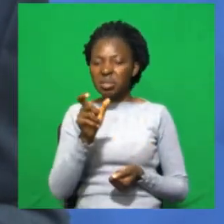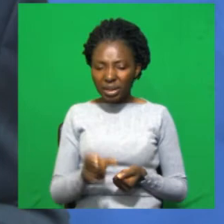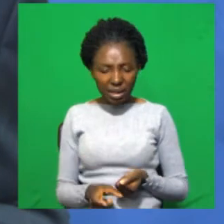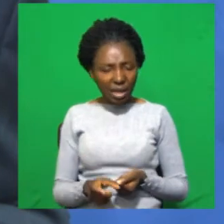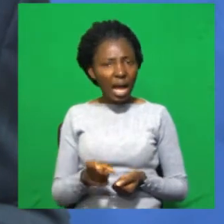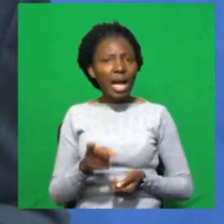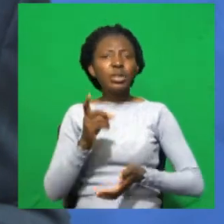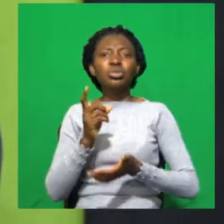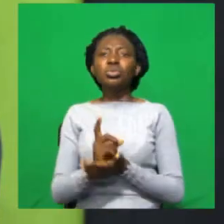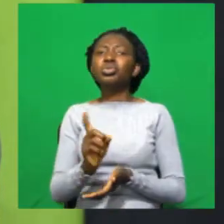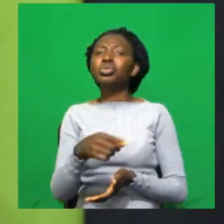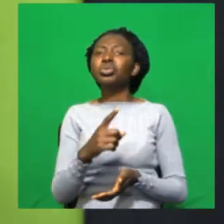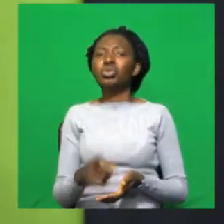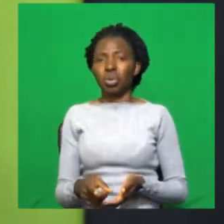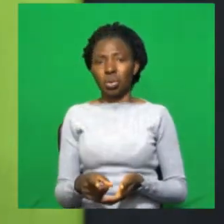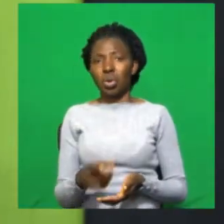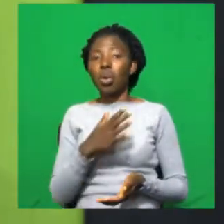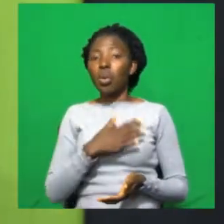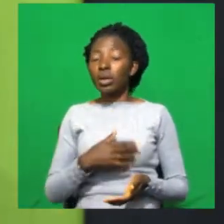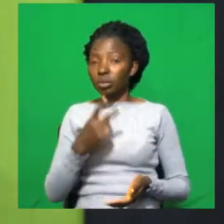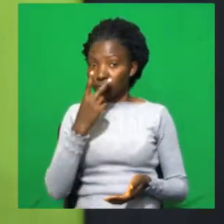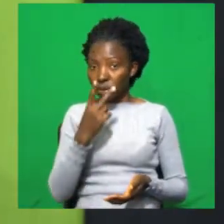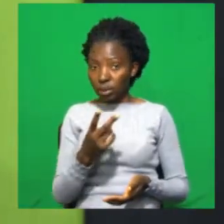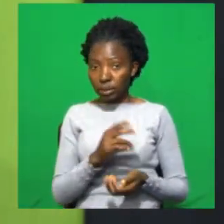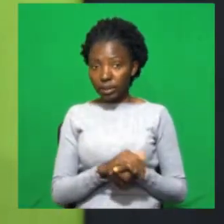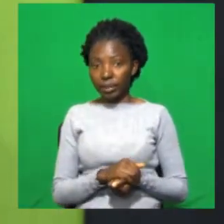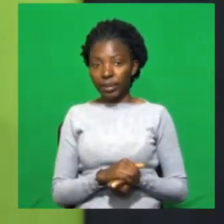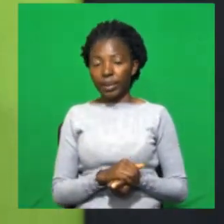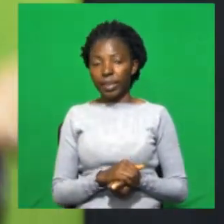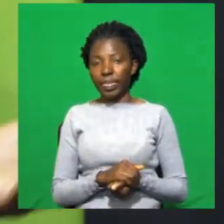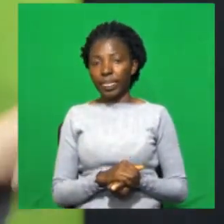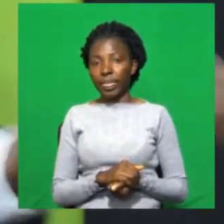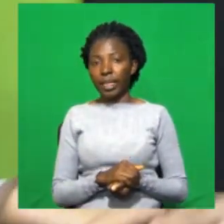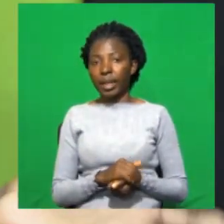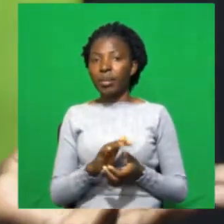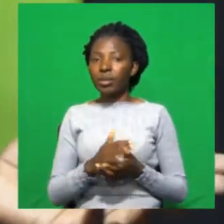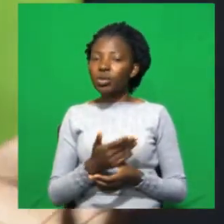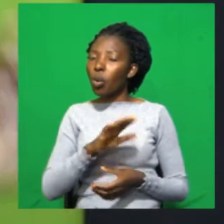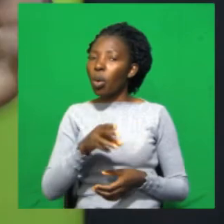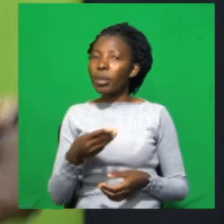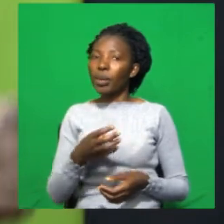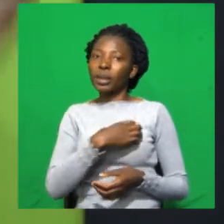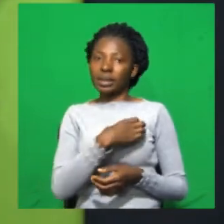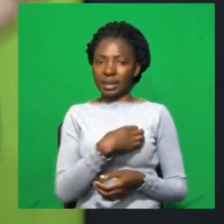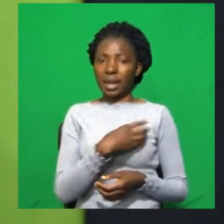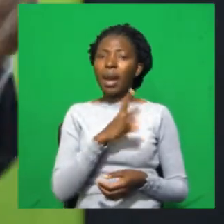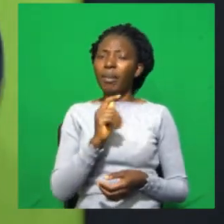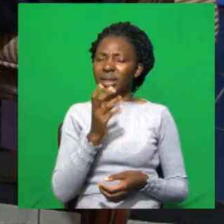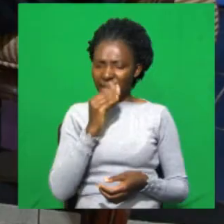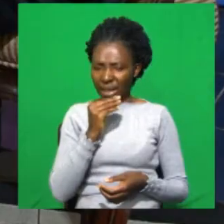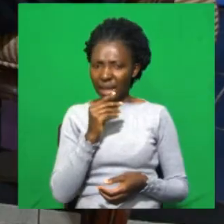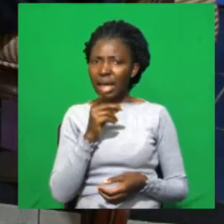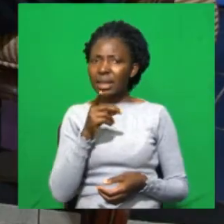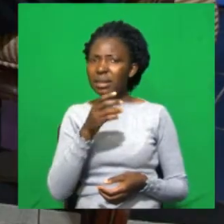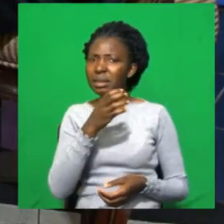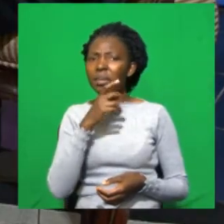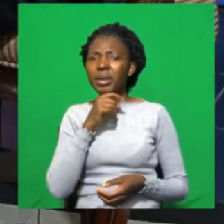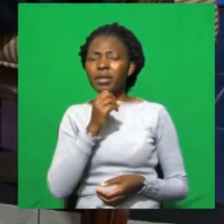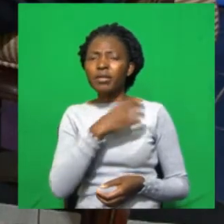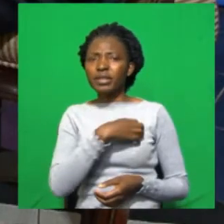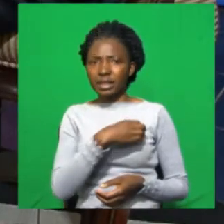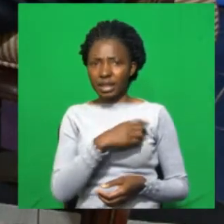zvivi. Aiwa, ndo zvatoda kuti tingoti swatanurei, because vanhu vese vanotadza. But kana autonzi munhu wezvivi kurevei?